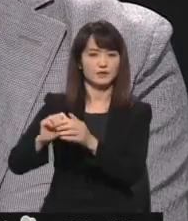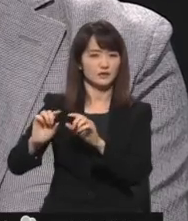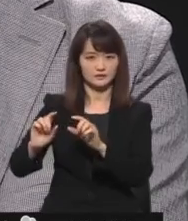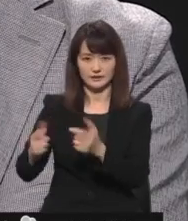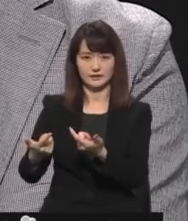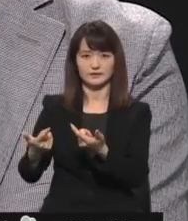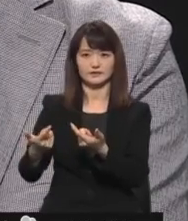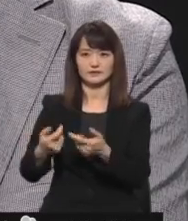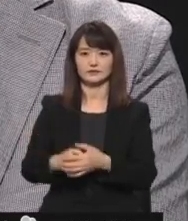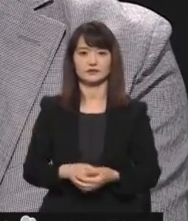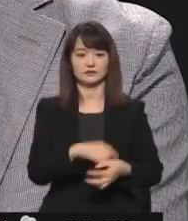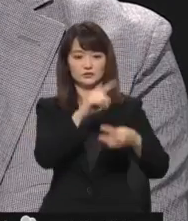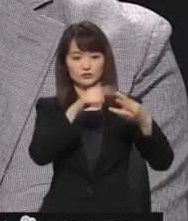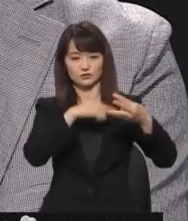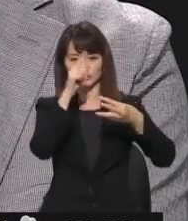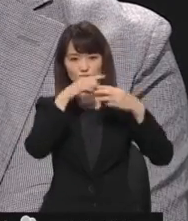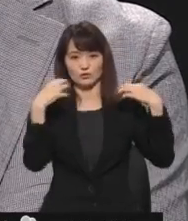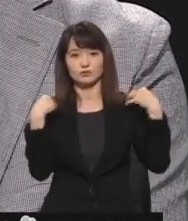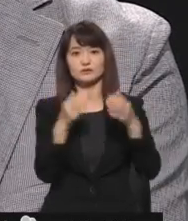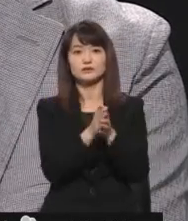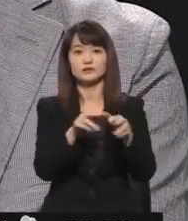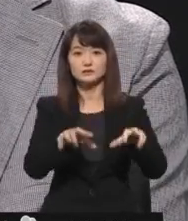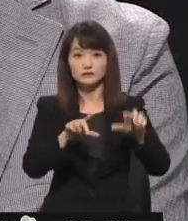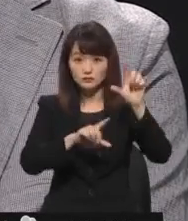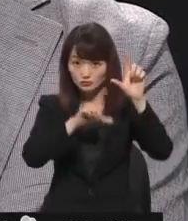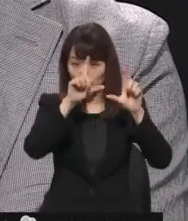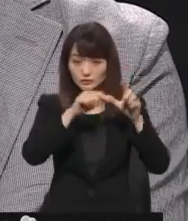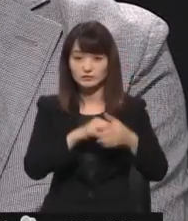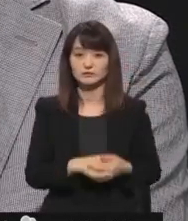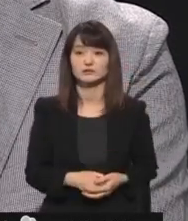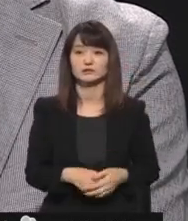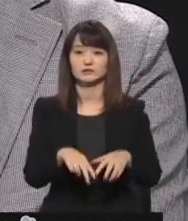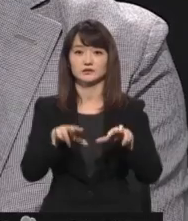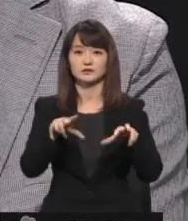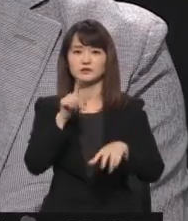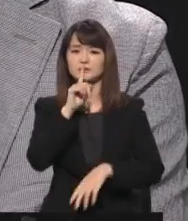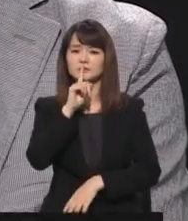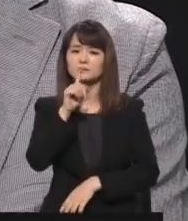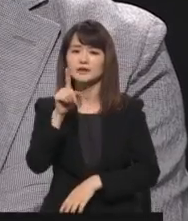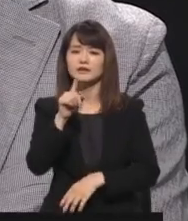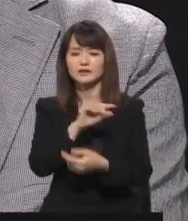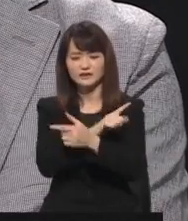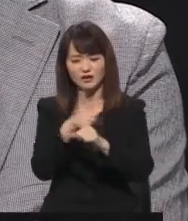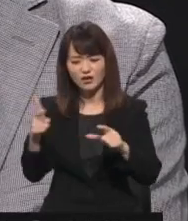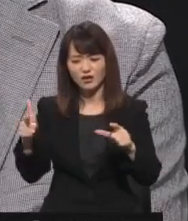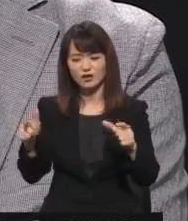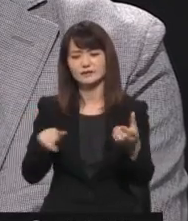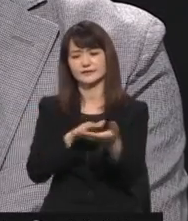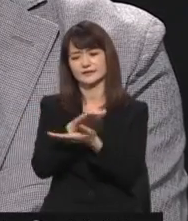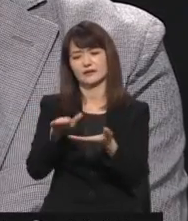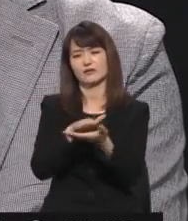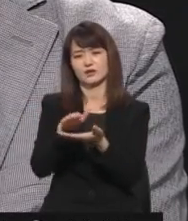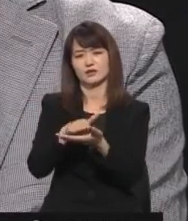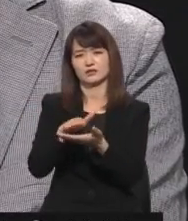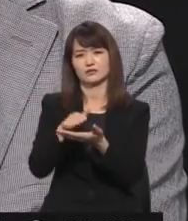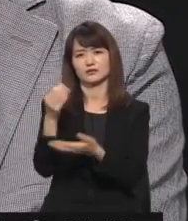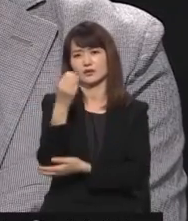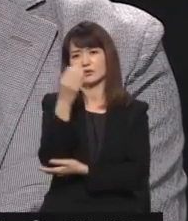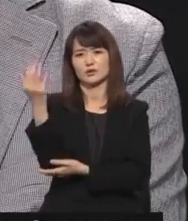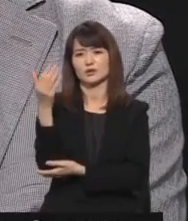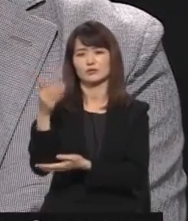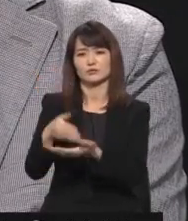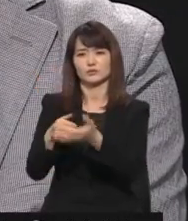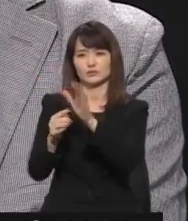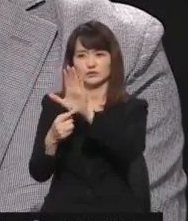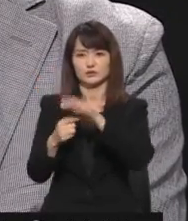대통령이 시작이고 현정부의 모습입니다 네 지금 제 나오고 있는 주장들이 막 섞이고 보도들이 나오고 있는 건데 눈 해관